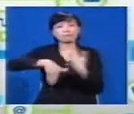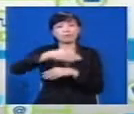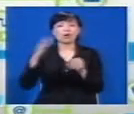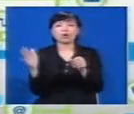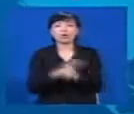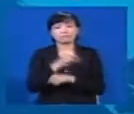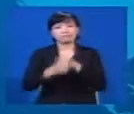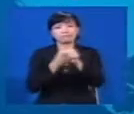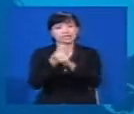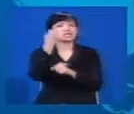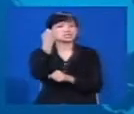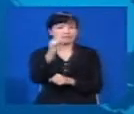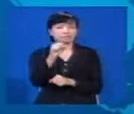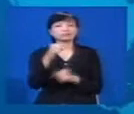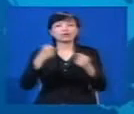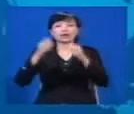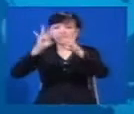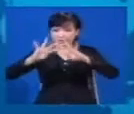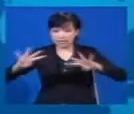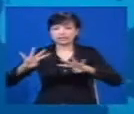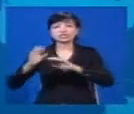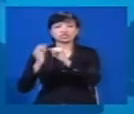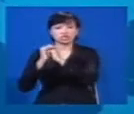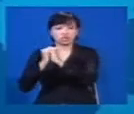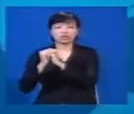เป็นหุ้นส่วนเชิงยุทธศาสตร์อาเซียนจีนอีกด้วย